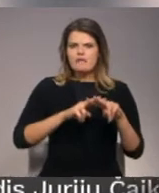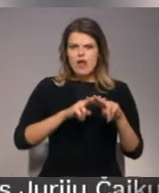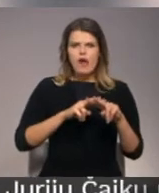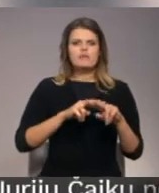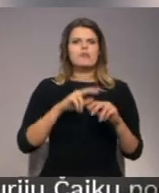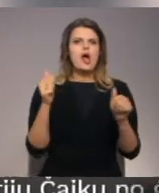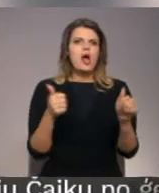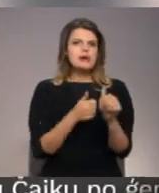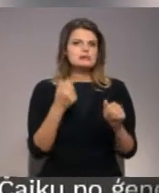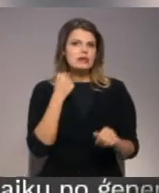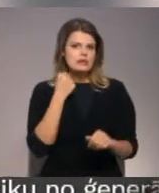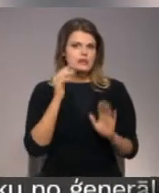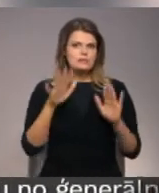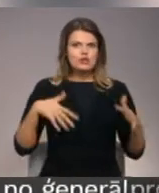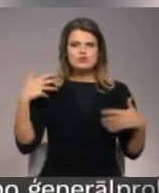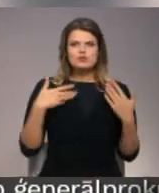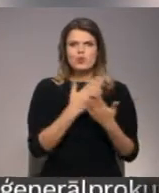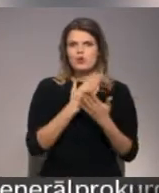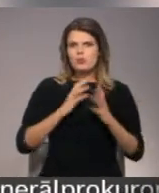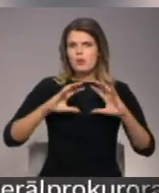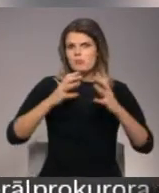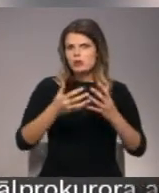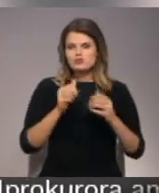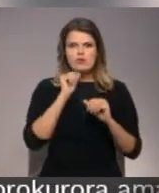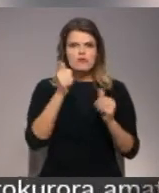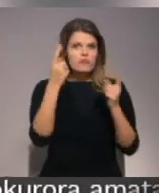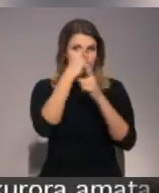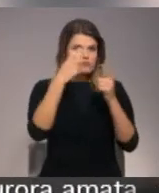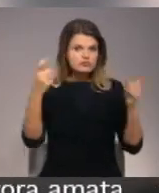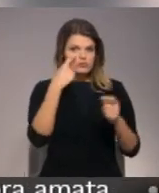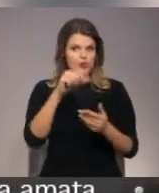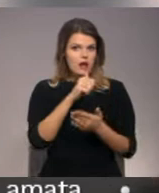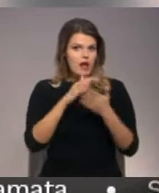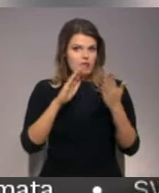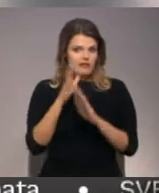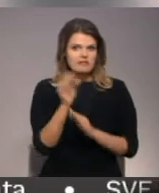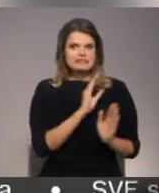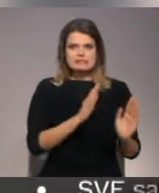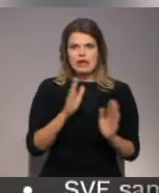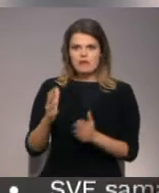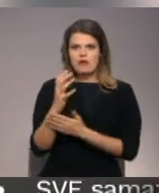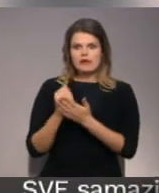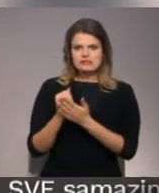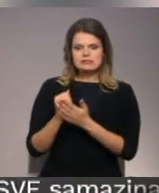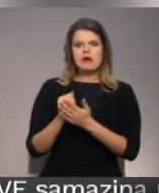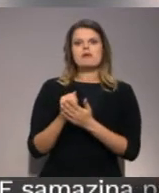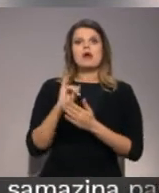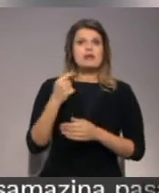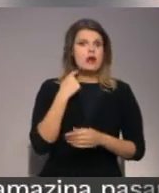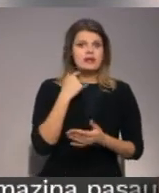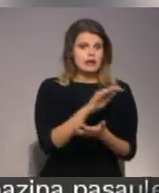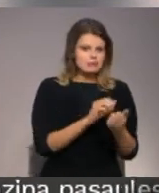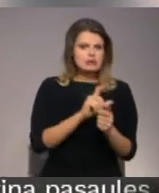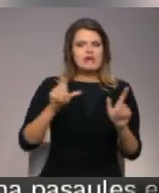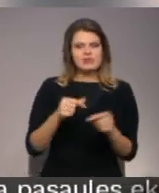par satraucošajiem notikumiem pasaulē vairs nevarētu paziņot no galvaspilsētas, viss bija sagatavots, lai to darītu no Kuldīgas. Par